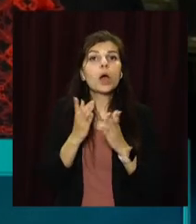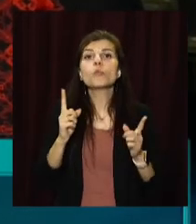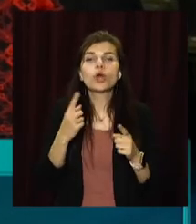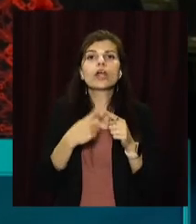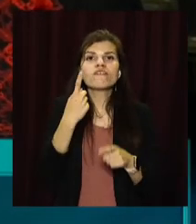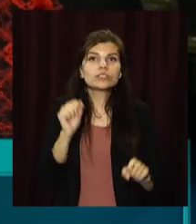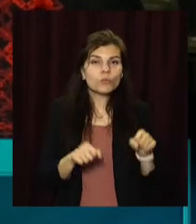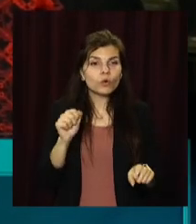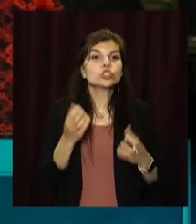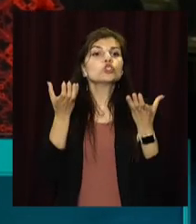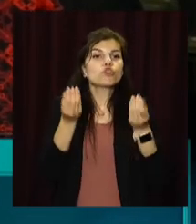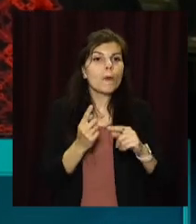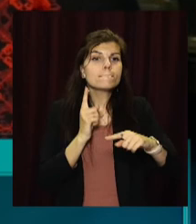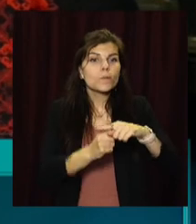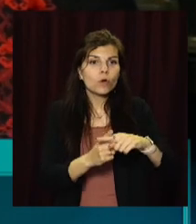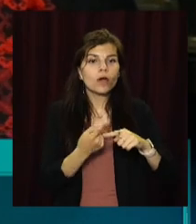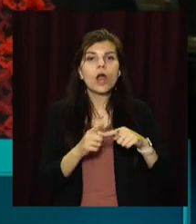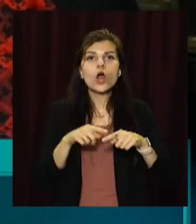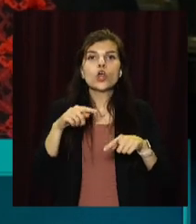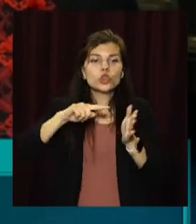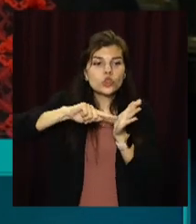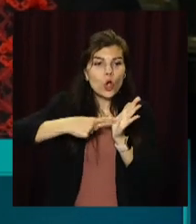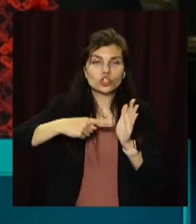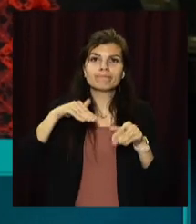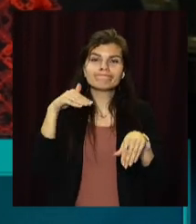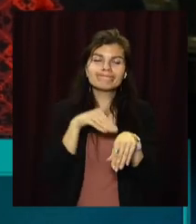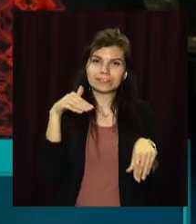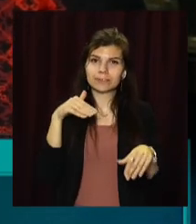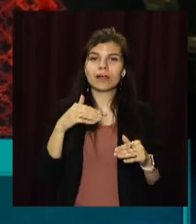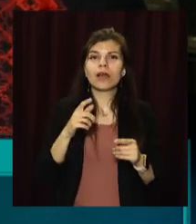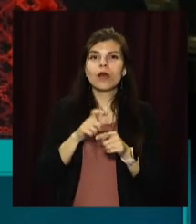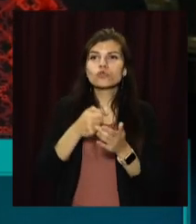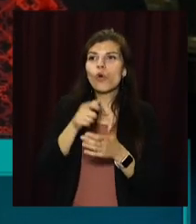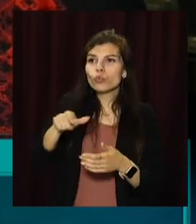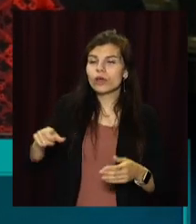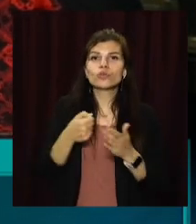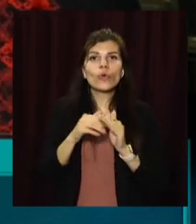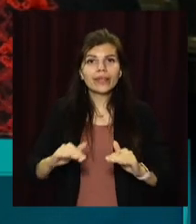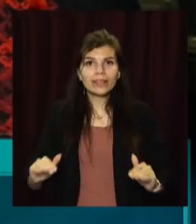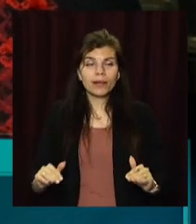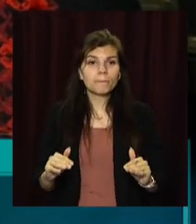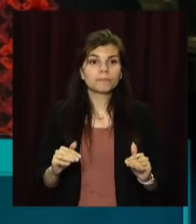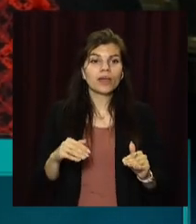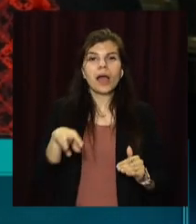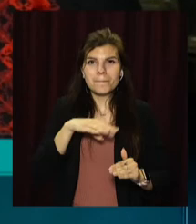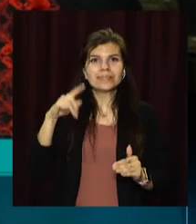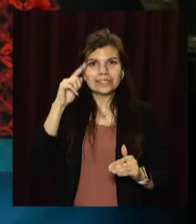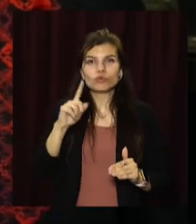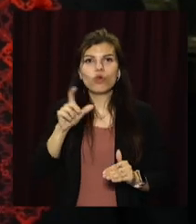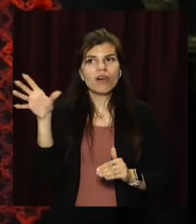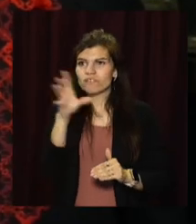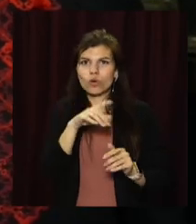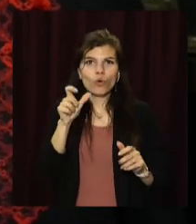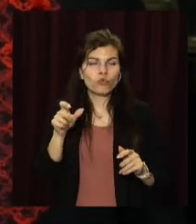одна така точка дотику до людей, до дітей. Як ми знаємо, не всі люди